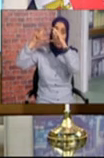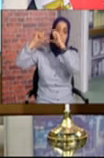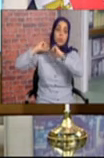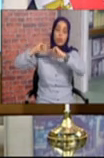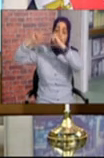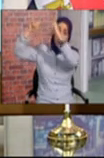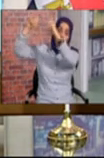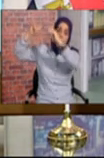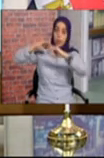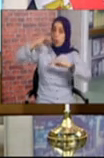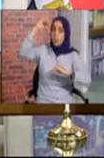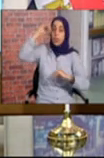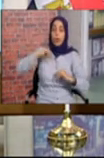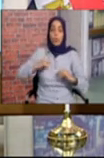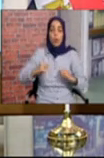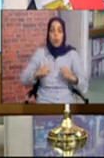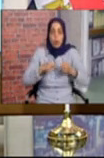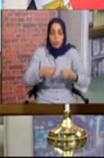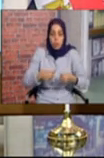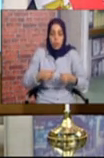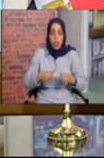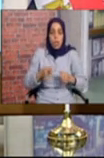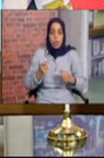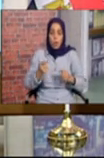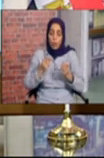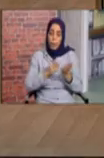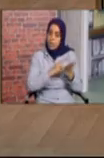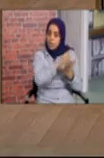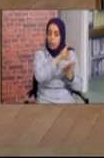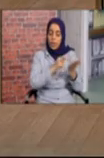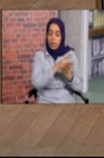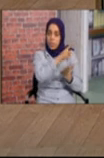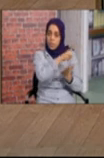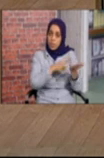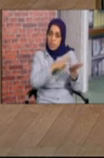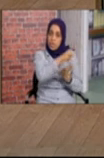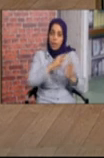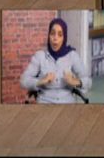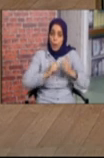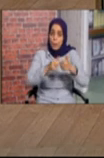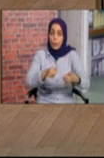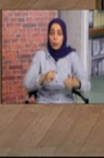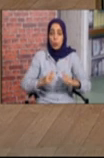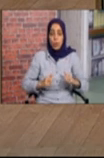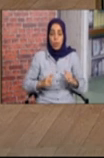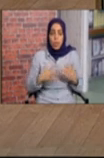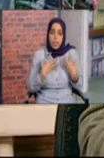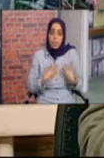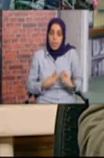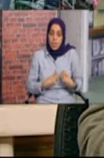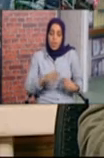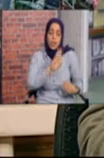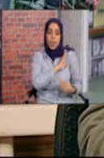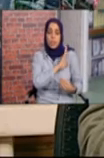احنا بنطلع فوق، حضرتك المفاعل النووي، بتروح حضرتك التأهيل